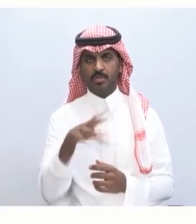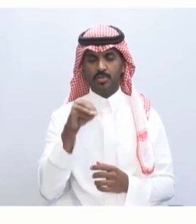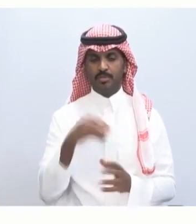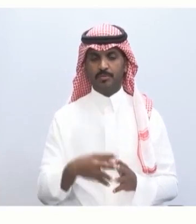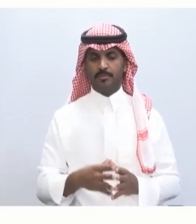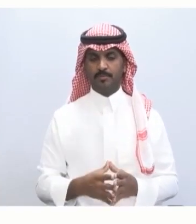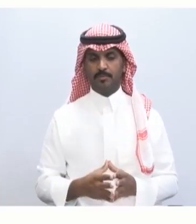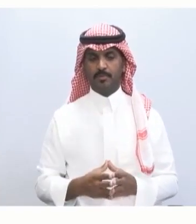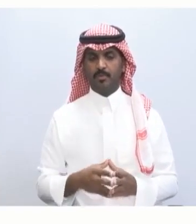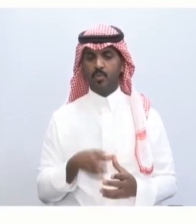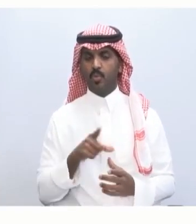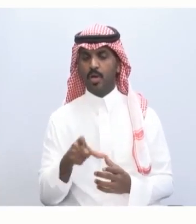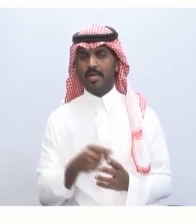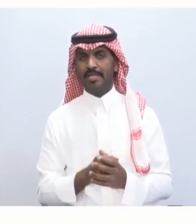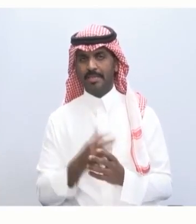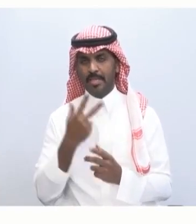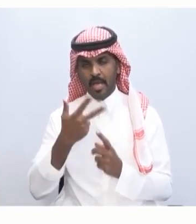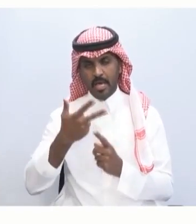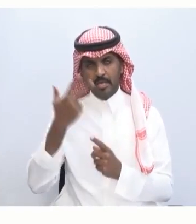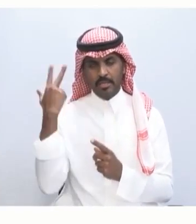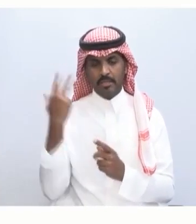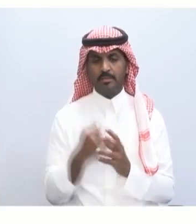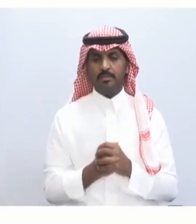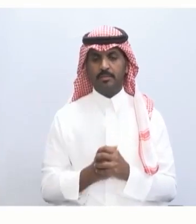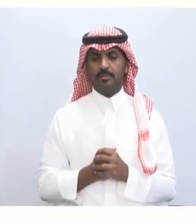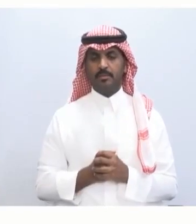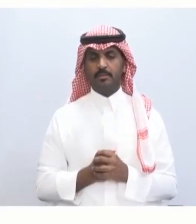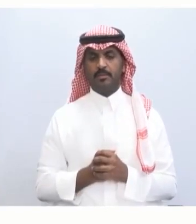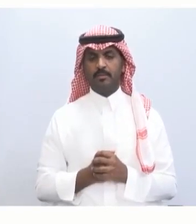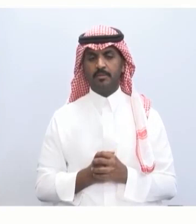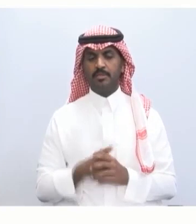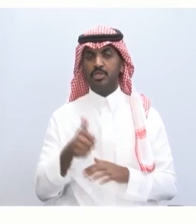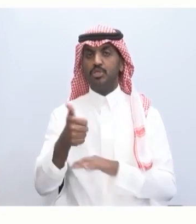1319 هو تاريخ